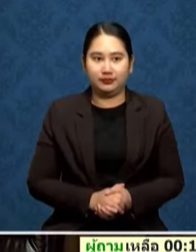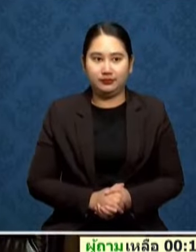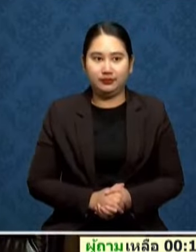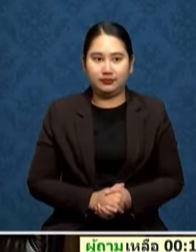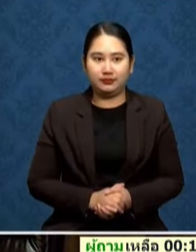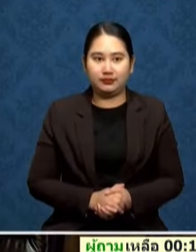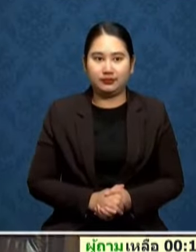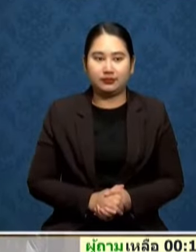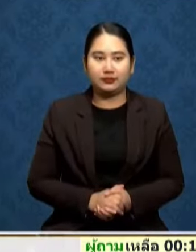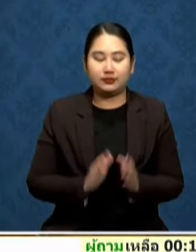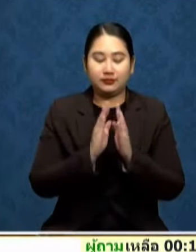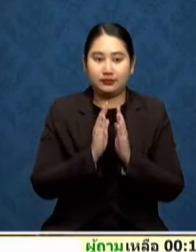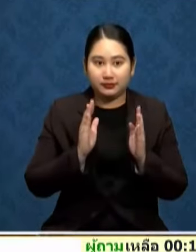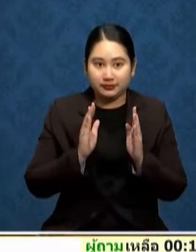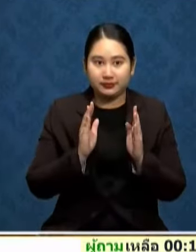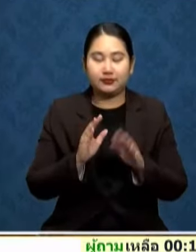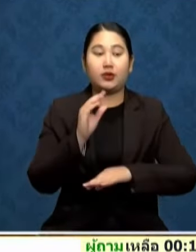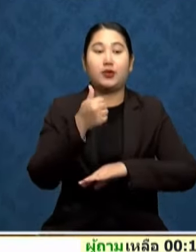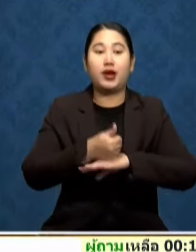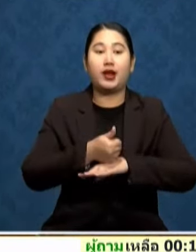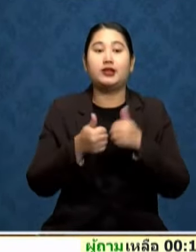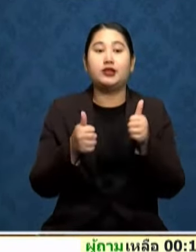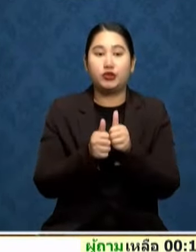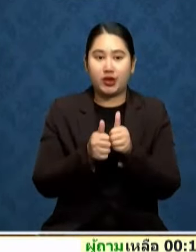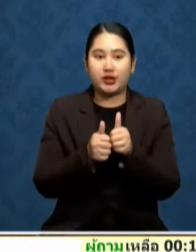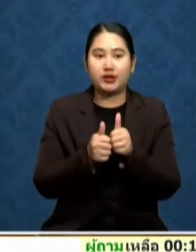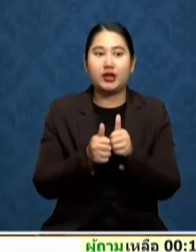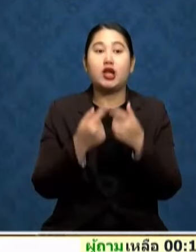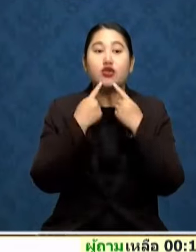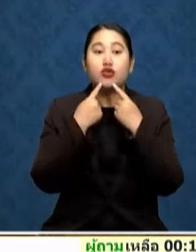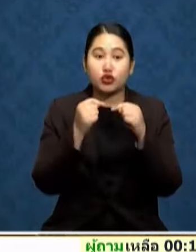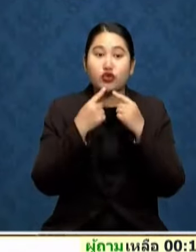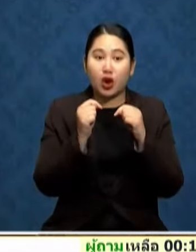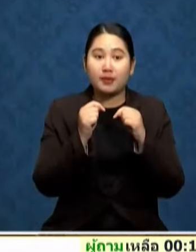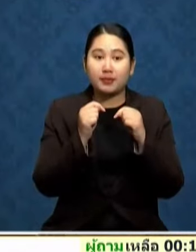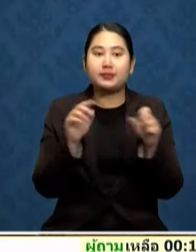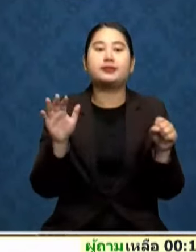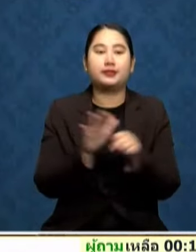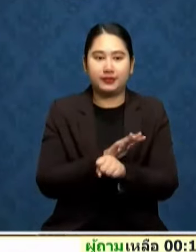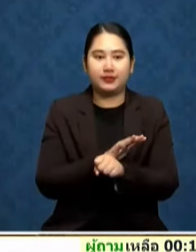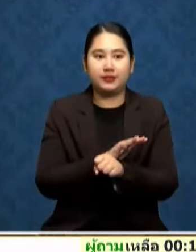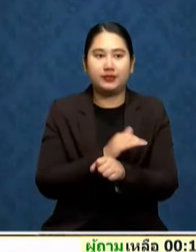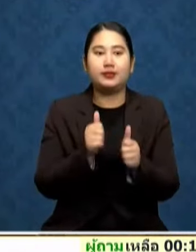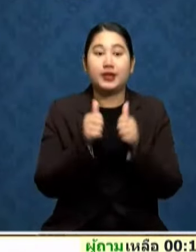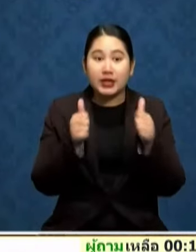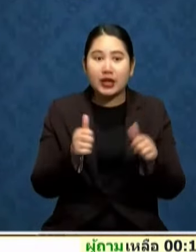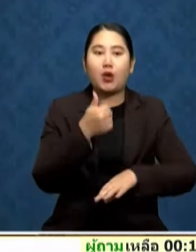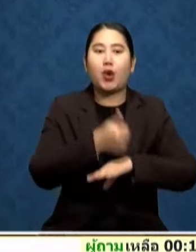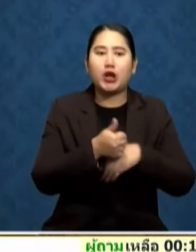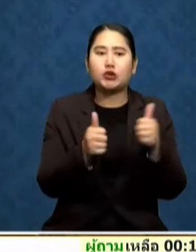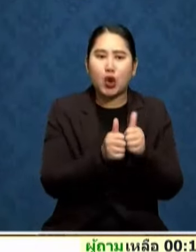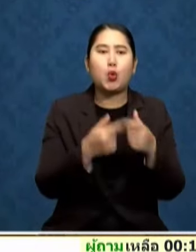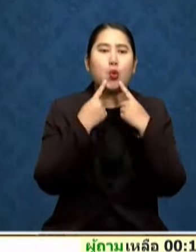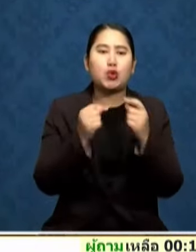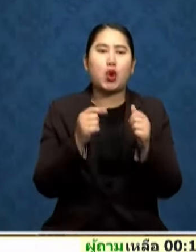านครับก็ต้องขอขอบคุณท่านรัฐมนตรีช่วยนะครับท่านตอบในเนื้อหาที่ผมซักถามทั้งหมดท่านตอบนี่ท่านเป็นรัฐมนตรีช่วยนะต